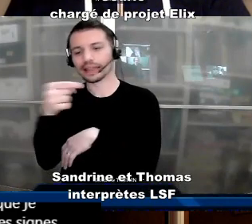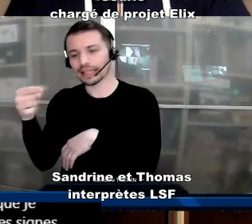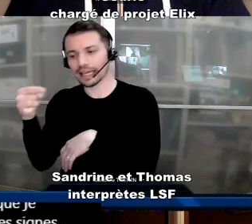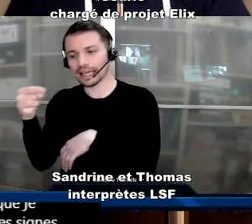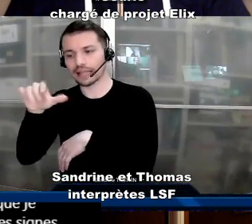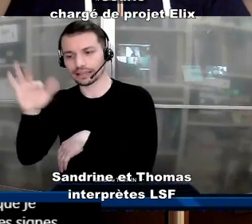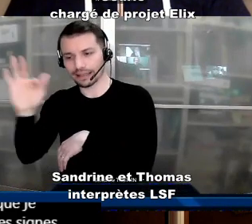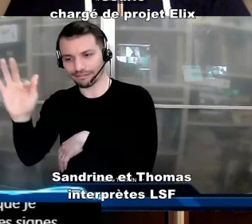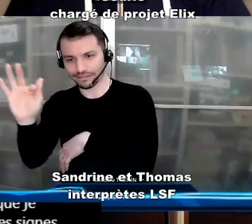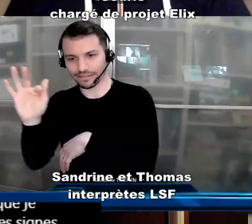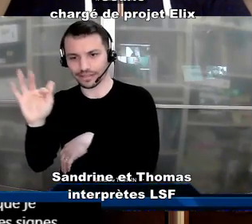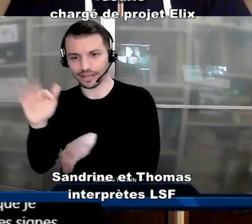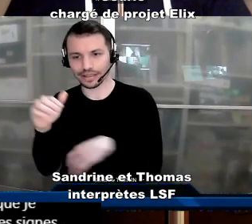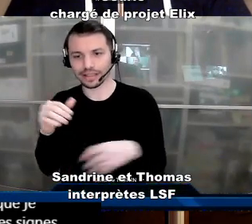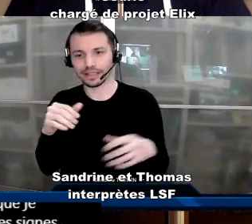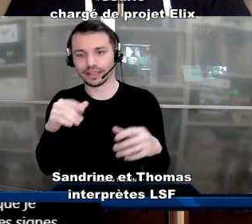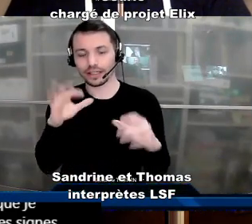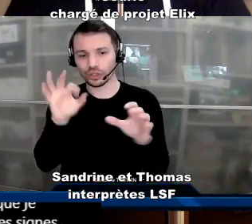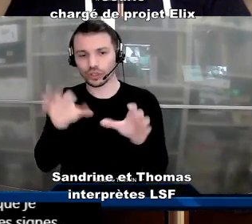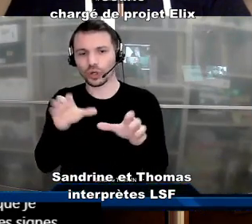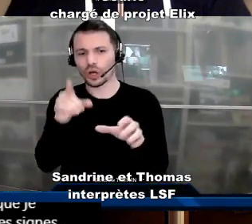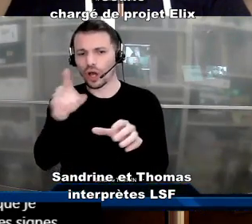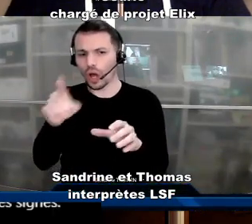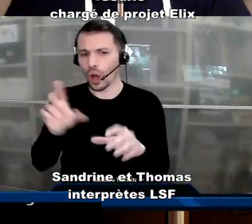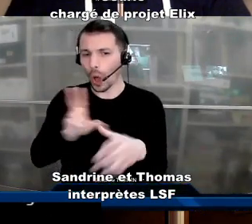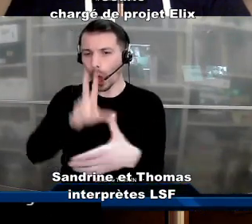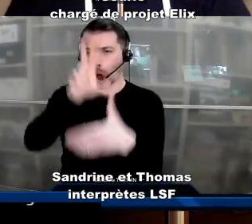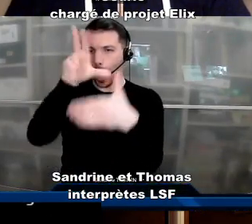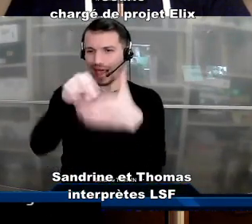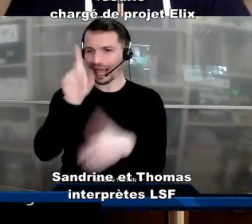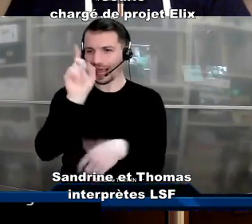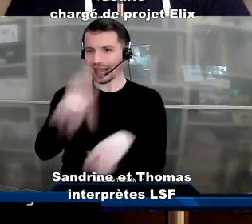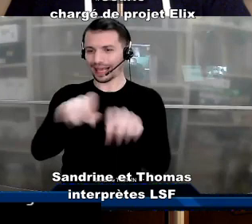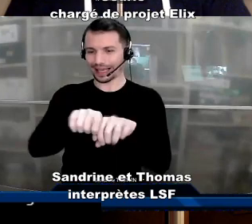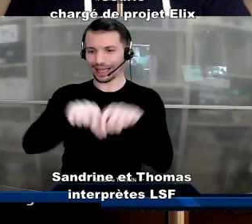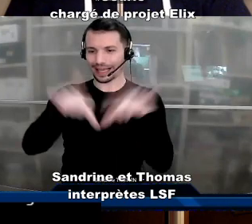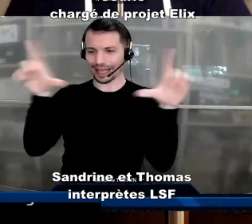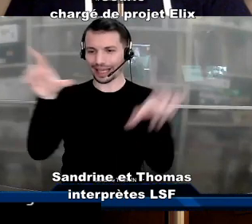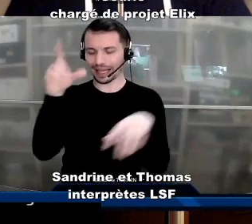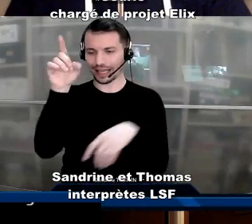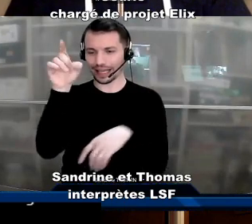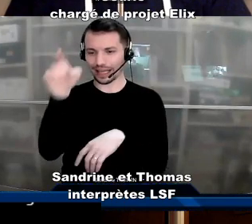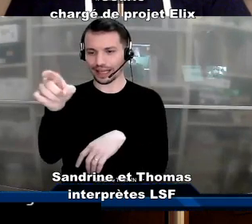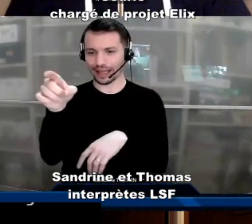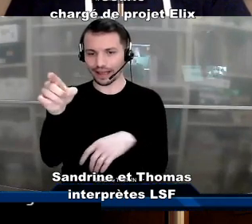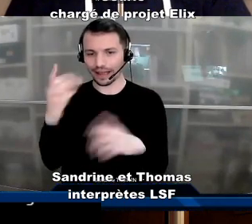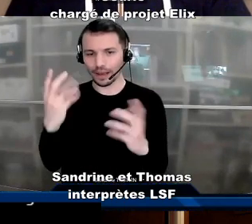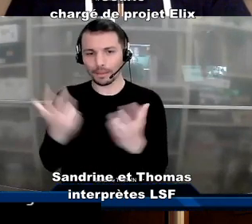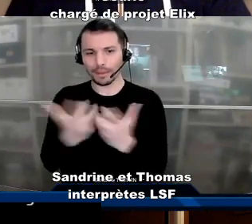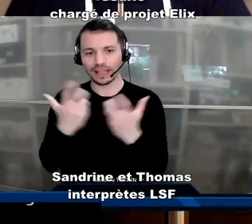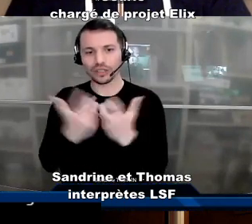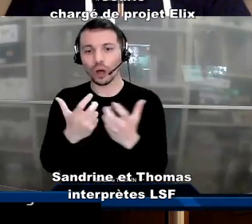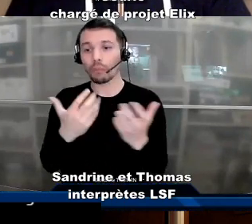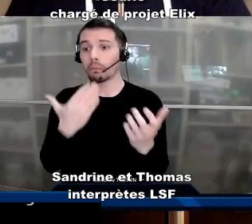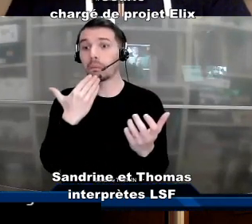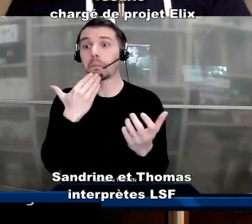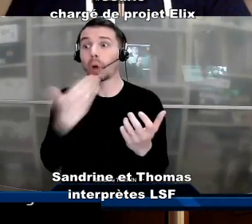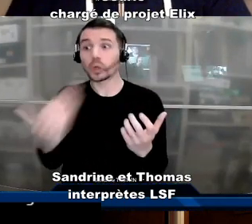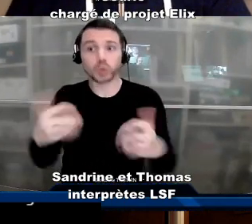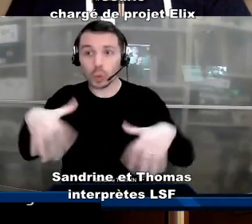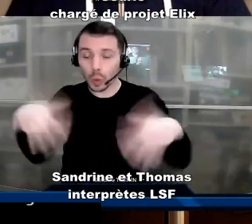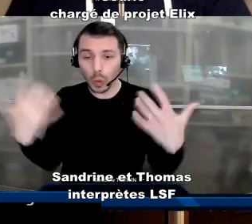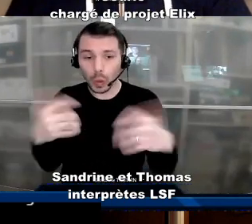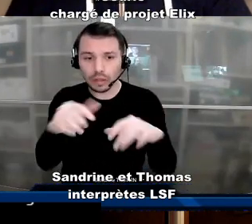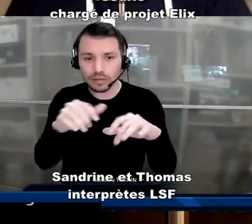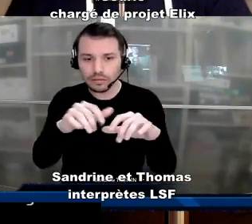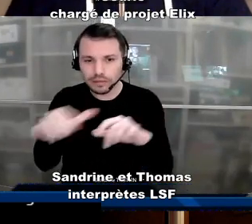dico.helix-lsf. Et pardon, vous allez sur l'onglet et on tape par exemple un tout bête, hein, la base, on tape bonjour. C'est bien ça,